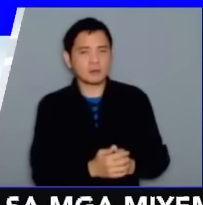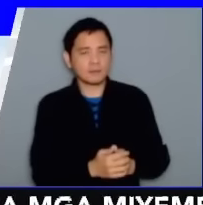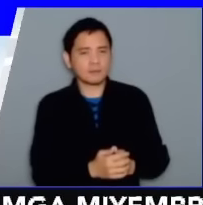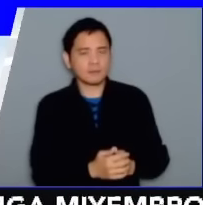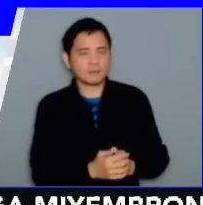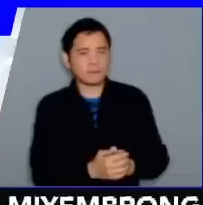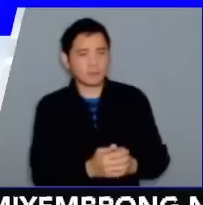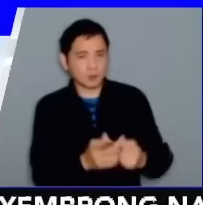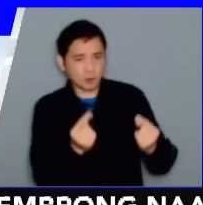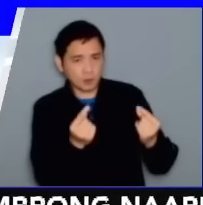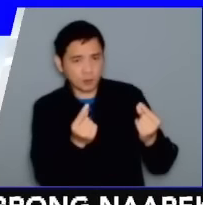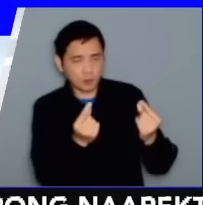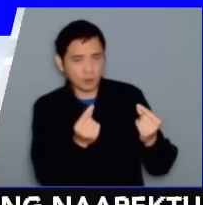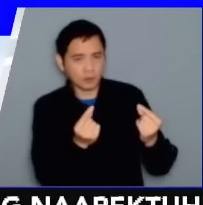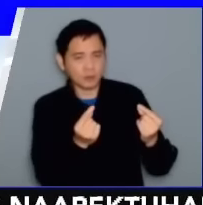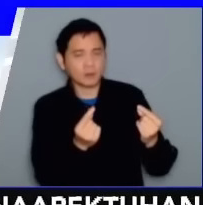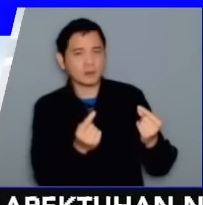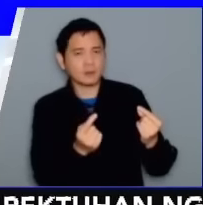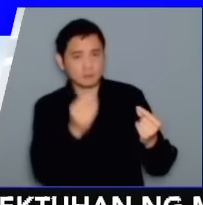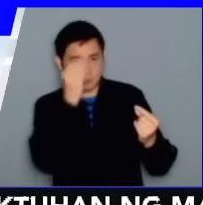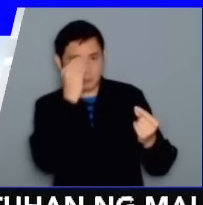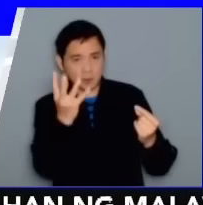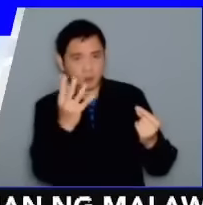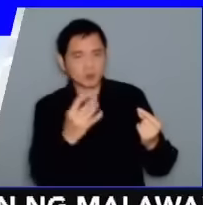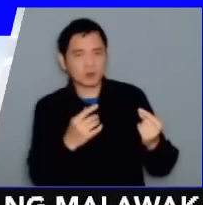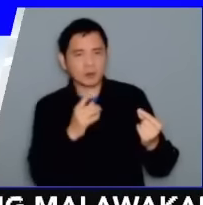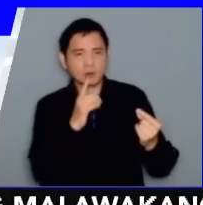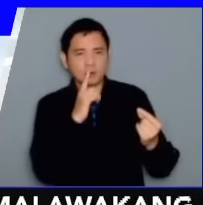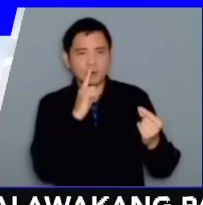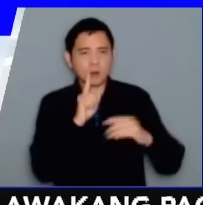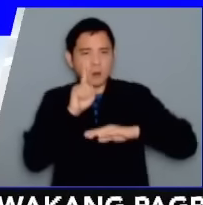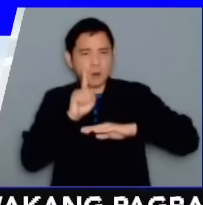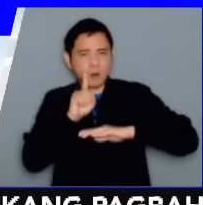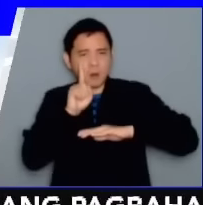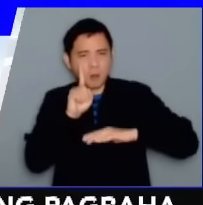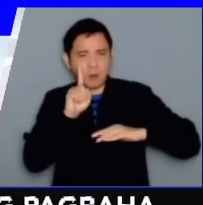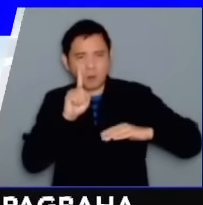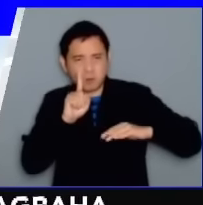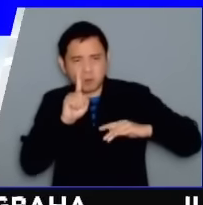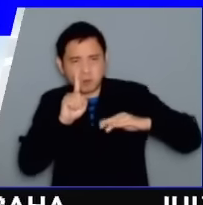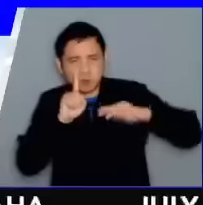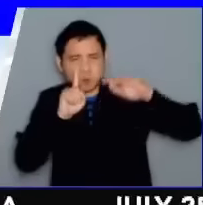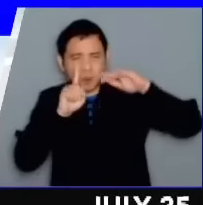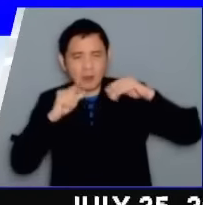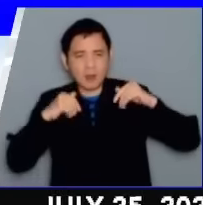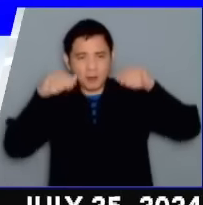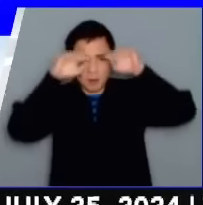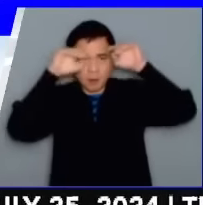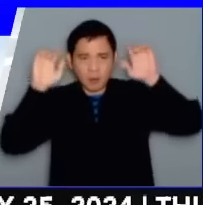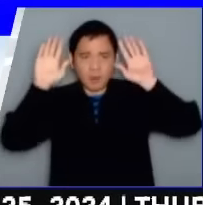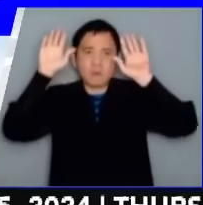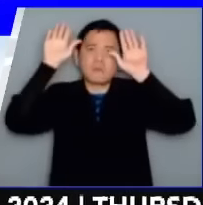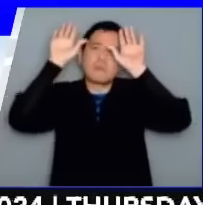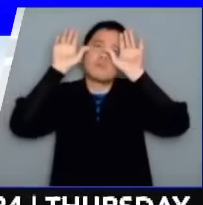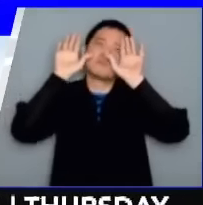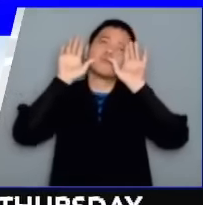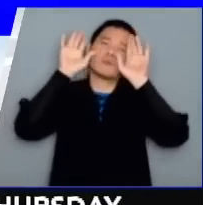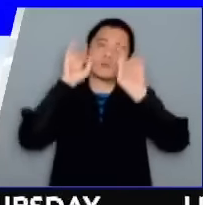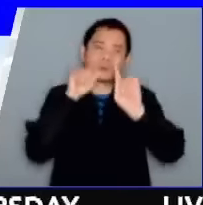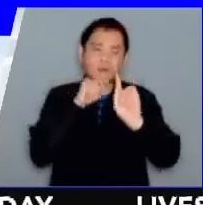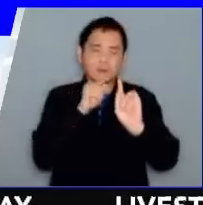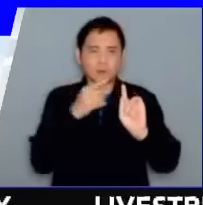Ah yung ulo nila na nakadikit na yung bubungan ng ano nila karamihan daw sa mga ni-rescue ay